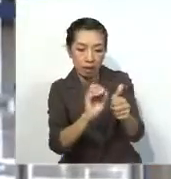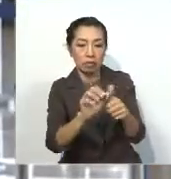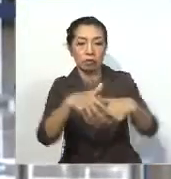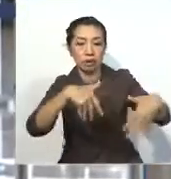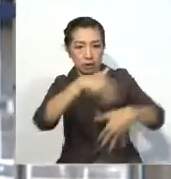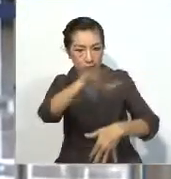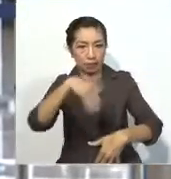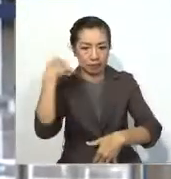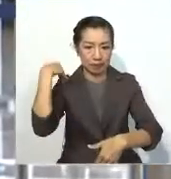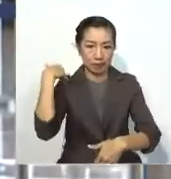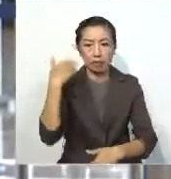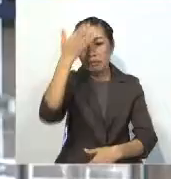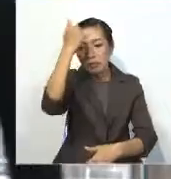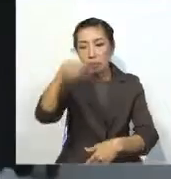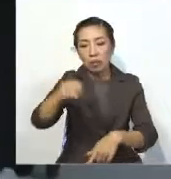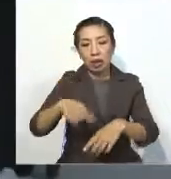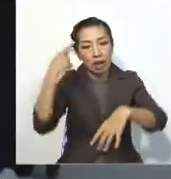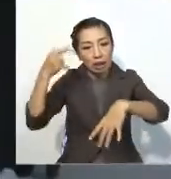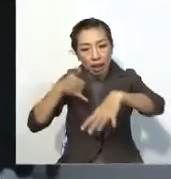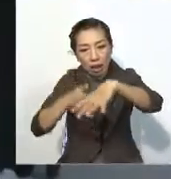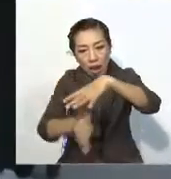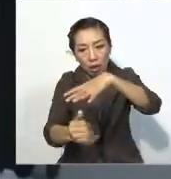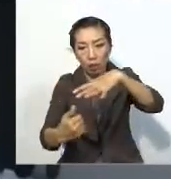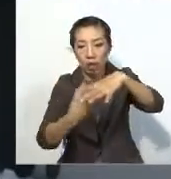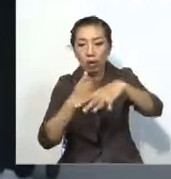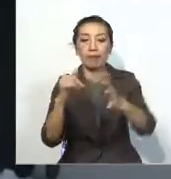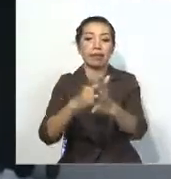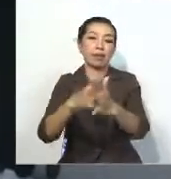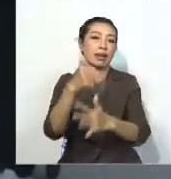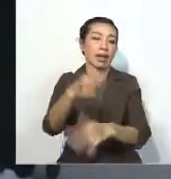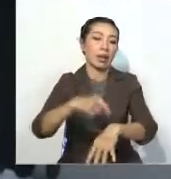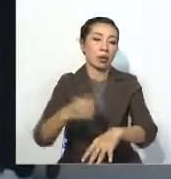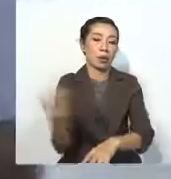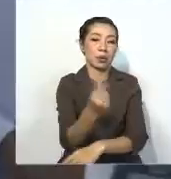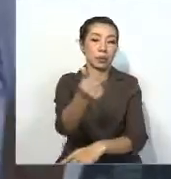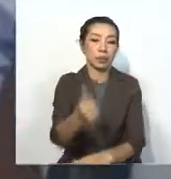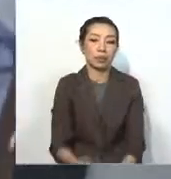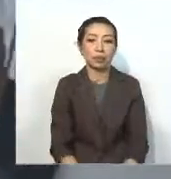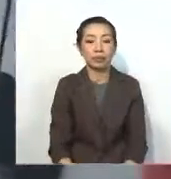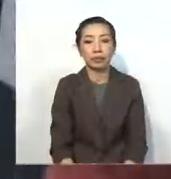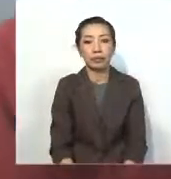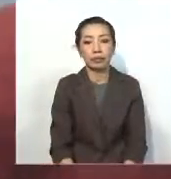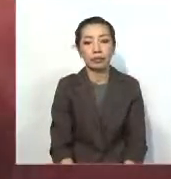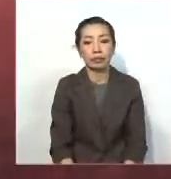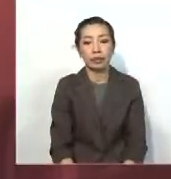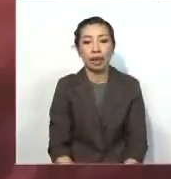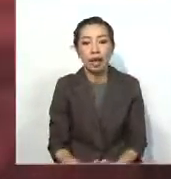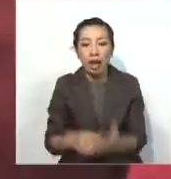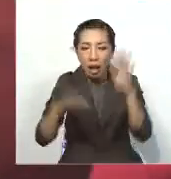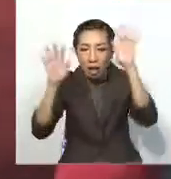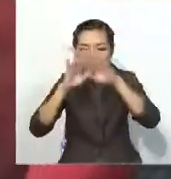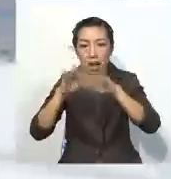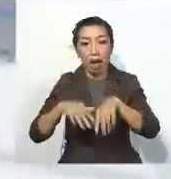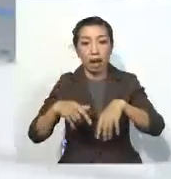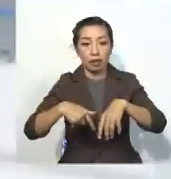สัมภาระเพื่อให้การผ่านเข้าออกผู้โดยสารเนี่ยเป็นไปด้วยความสะดวกแล้วก็รวดเร็วมากนะครับ ค่ะและเพื่อเป็นของขวัญปีใหม่